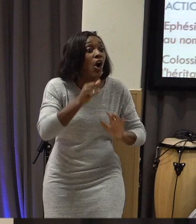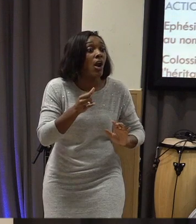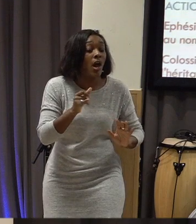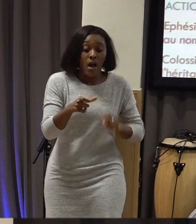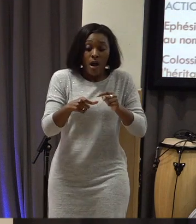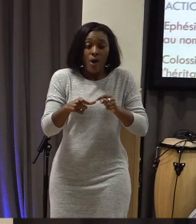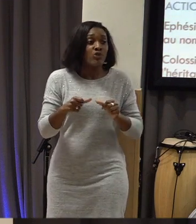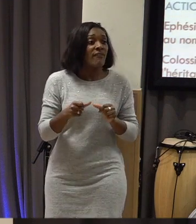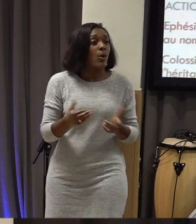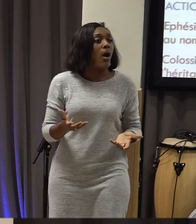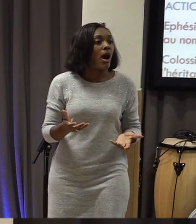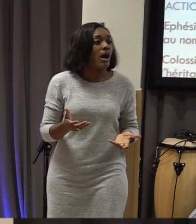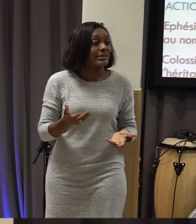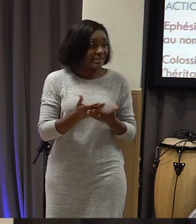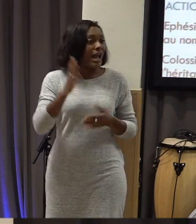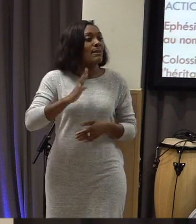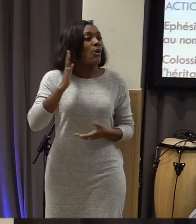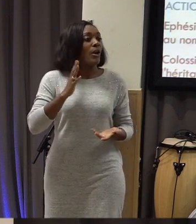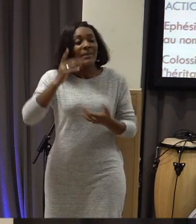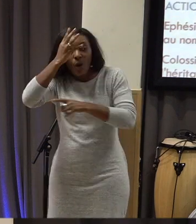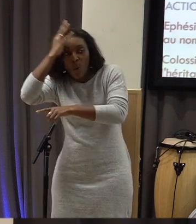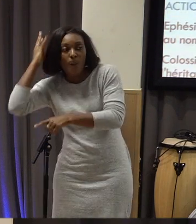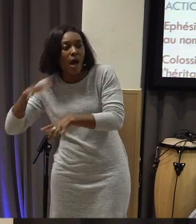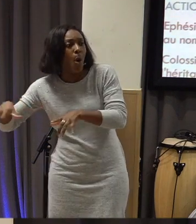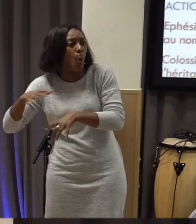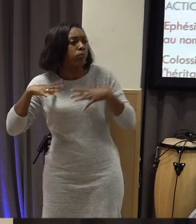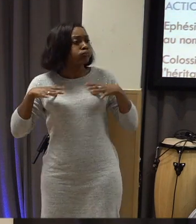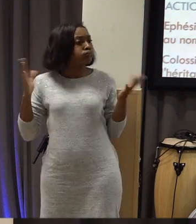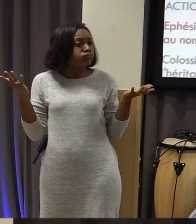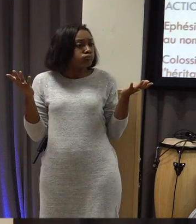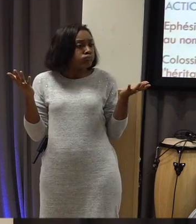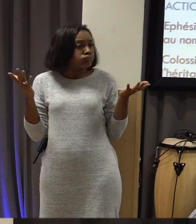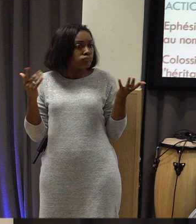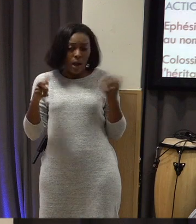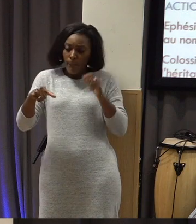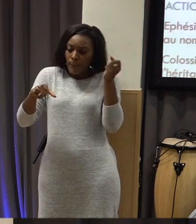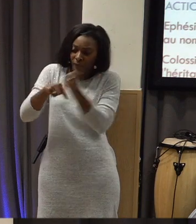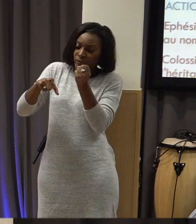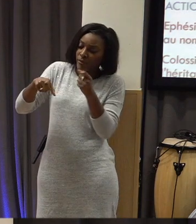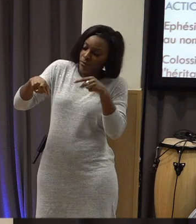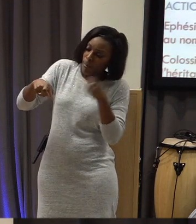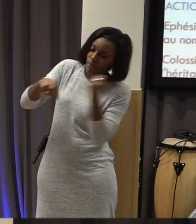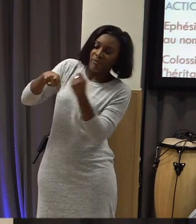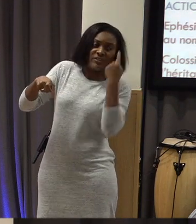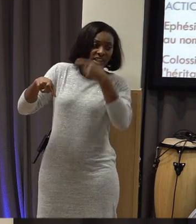Dans l'Empire romain, l'effigie, c'est-à-dire l'image de l'empereur, a été plaquée sur le denier.